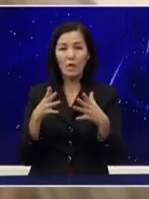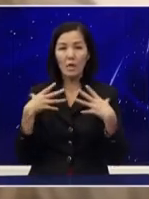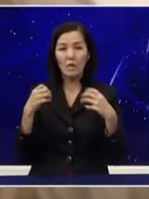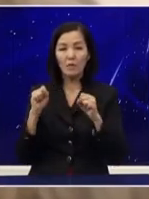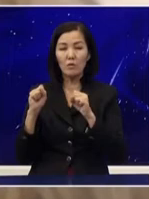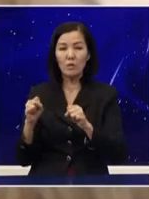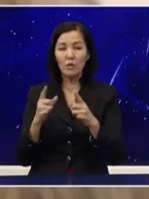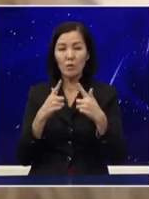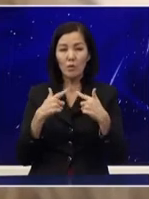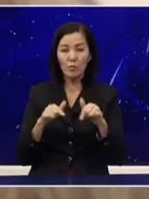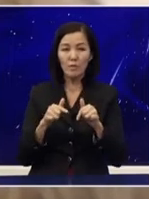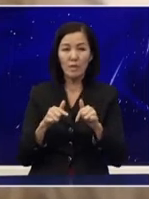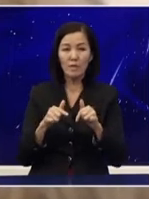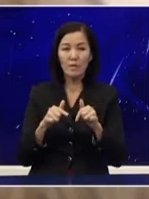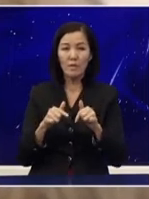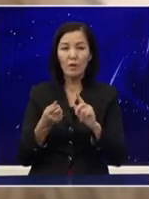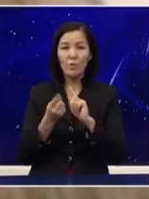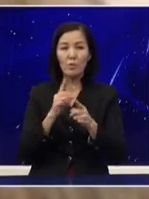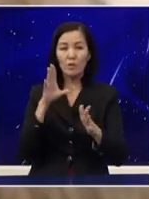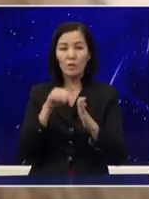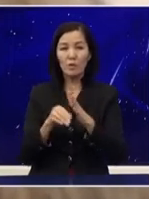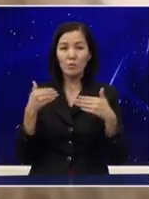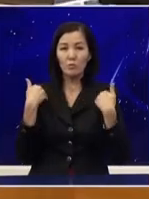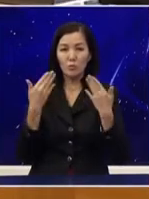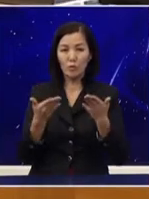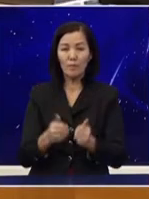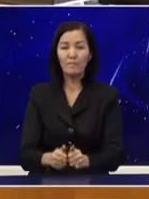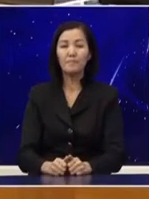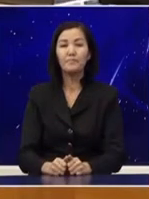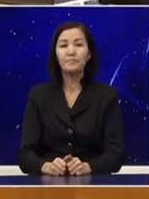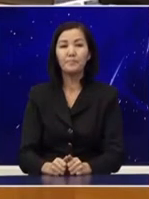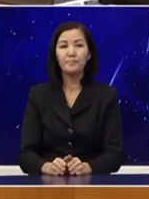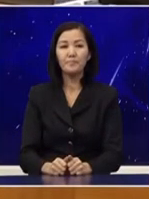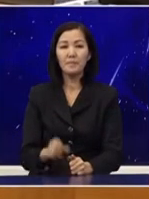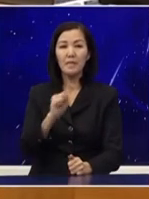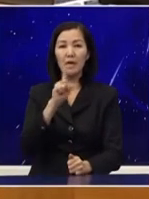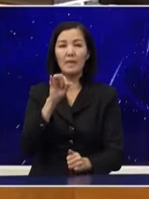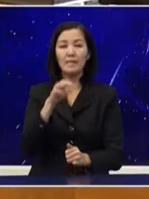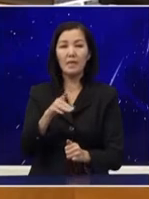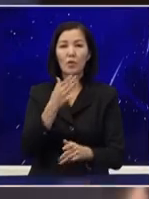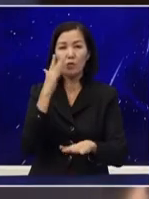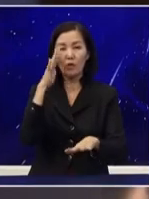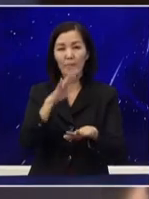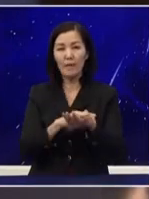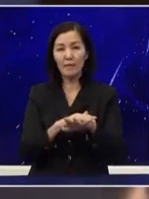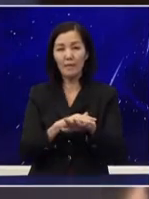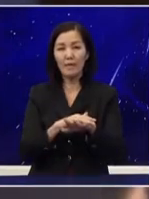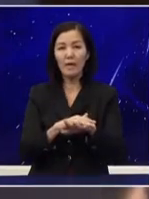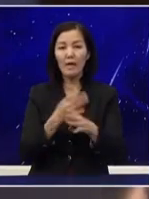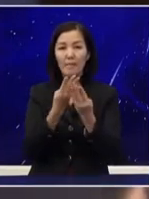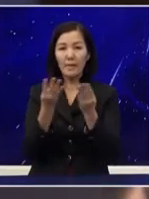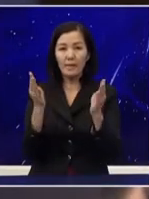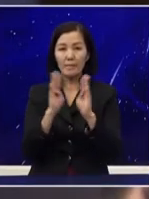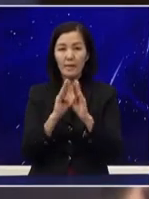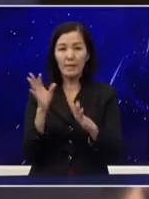сақтау ұйымдар желісінің нормативіне өзгеріс енгізуді сұраймын. Азат Перуашев ұлттық банк төрағасына пандемия кезінде халық